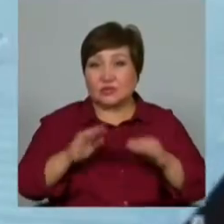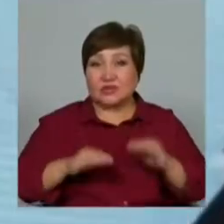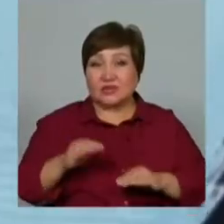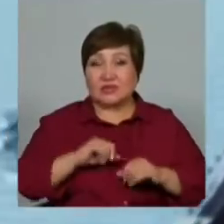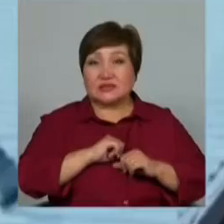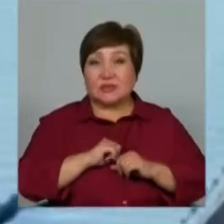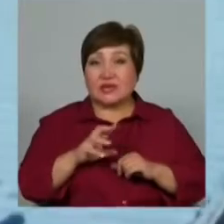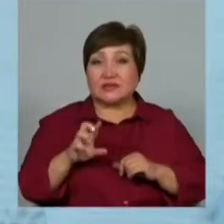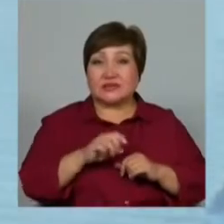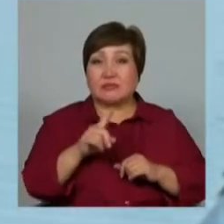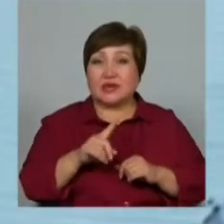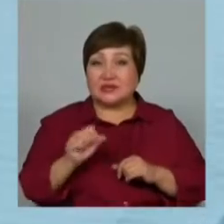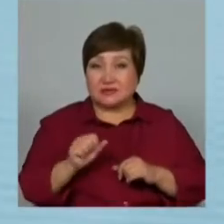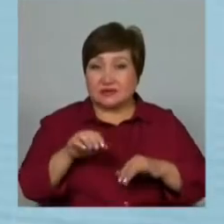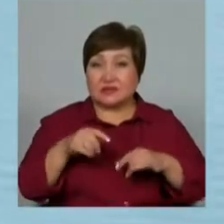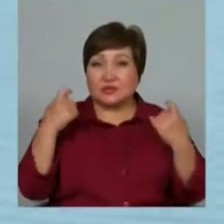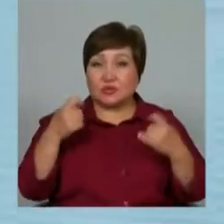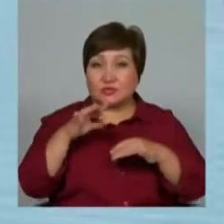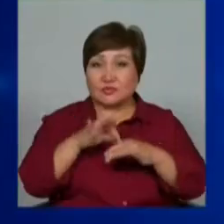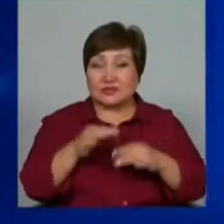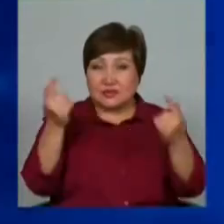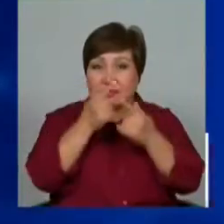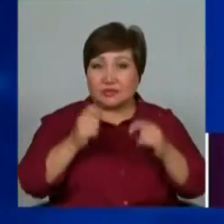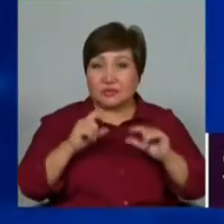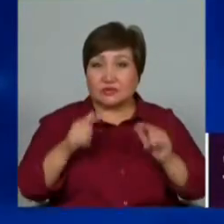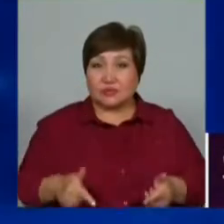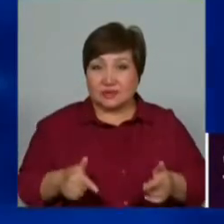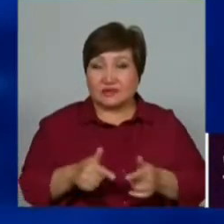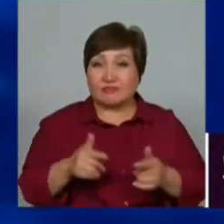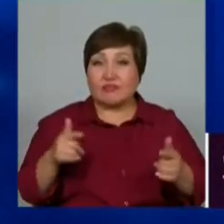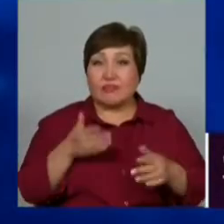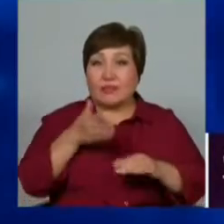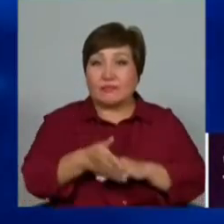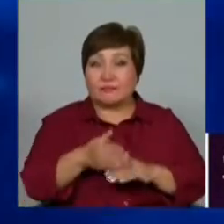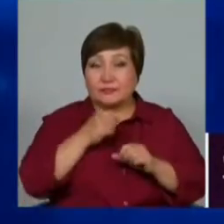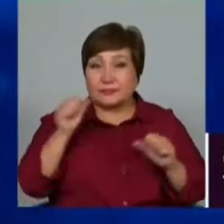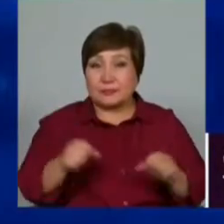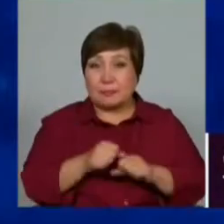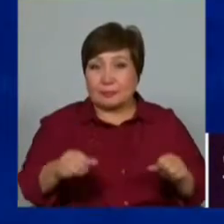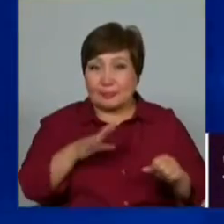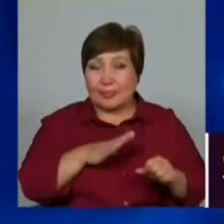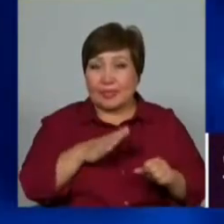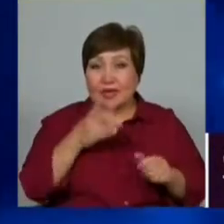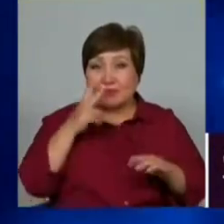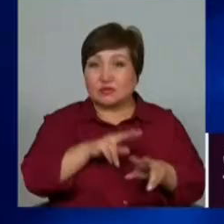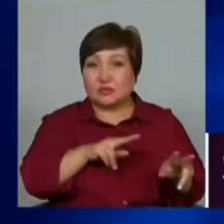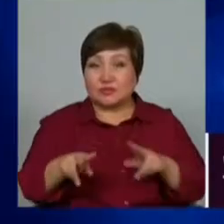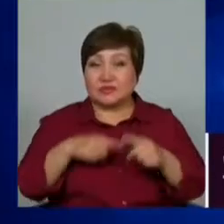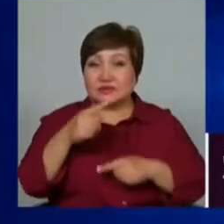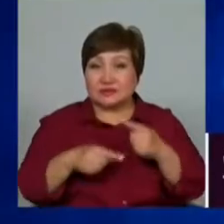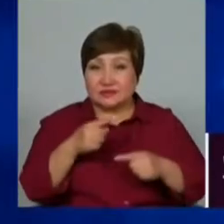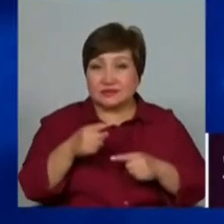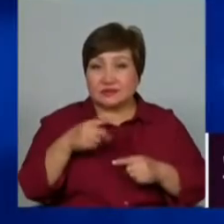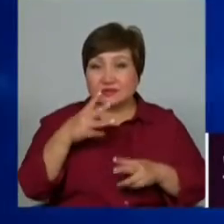өтіп жатқандығы туралы хабар келген. Анықталған нысанға кіру мүмкін болмағасын дрон көмегімен бақылап көрген. Нәтижесінде карантин